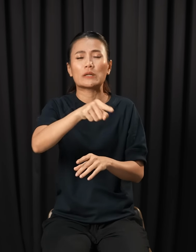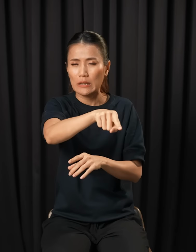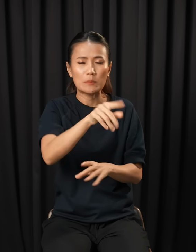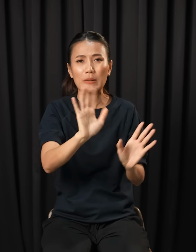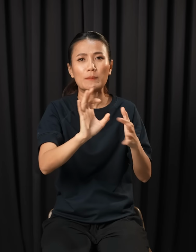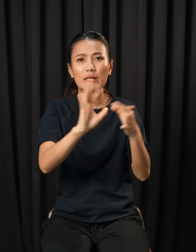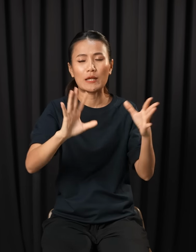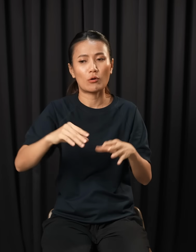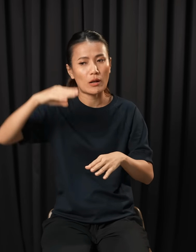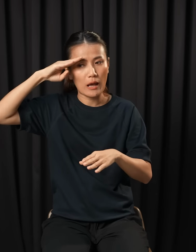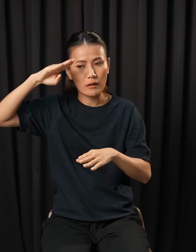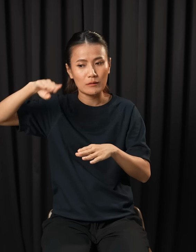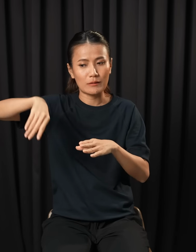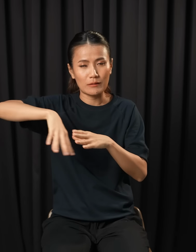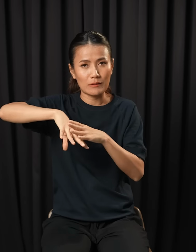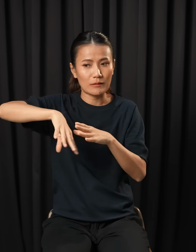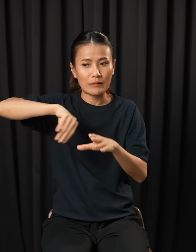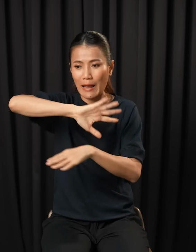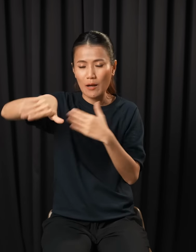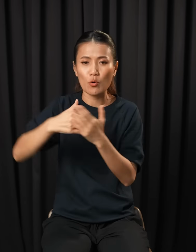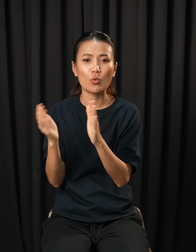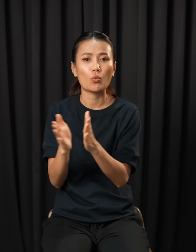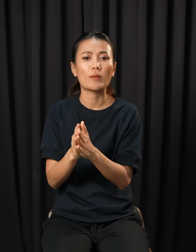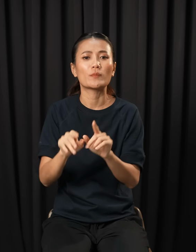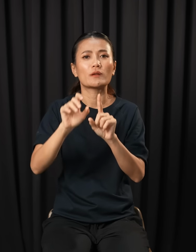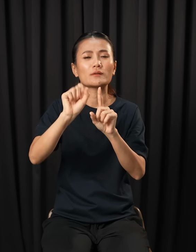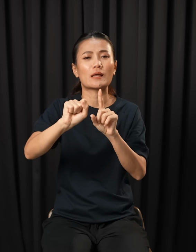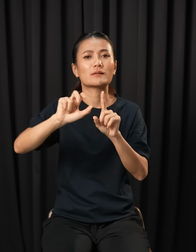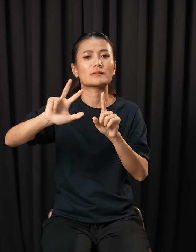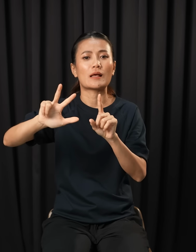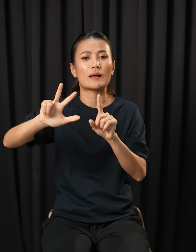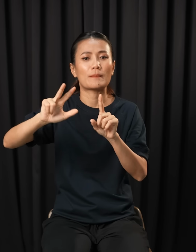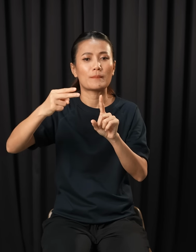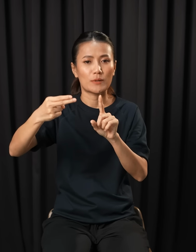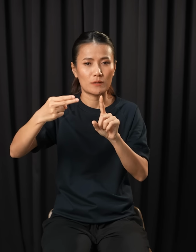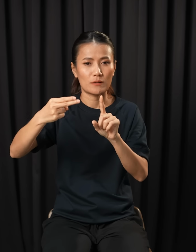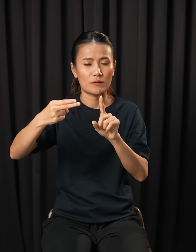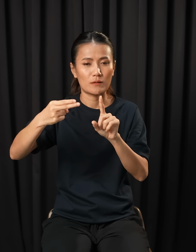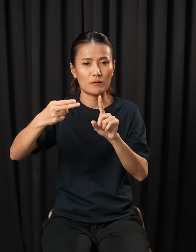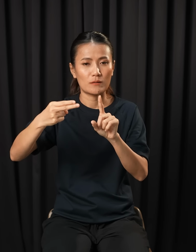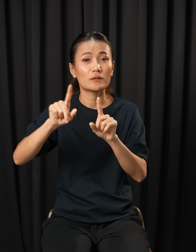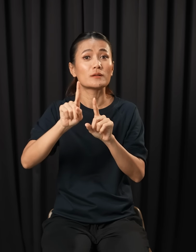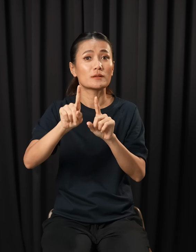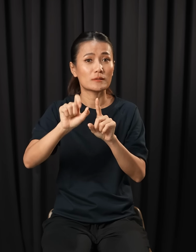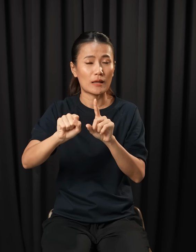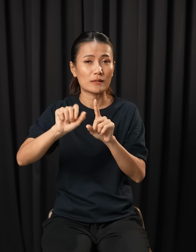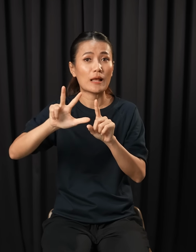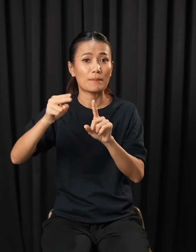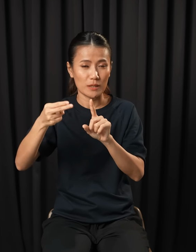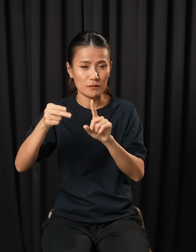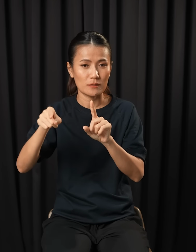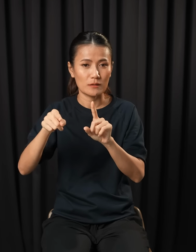ไม่เกี่ยวกับพวกคนเข้าคนออกปีละ120,000นะไอ้ตรงนั้นมีเท่าไหร่ ตรงนั้นก็คือชั้นประทวนขึ้นไปสิเพราะฉะนั้นชั้นประทวนกับสัญญ